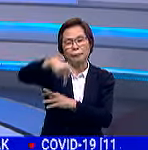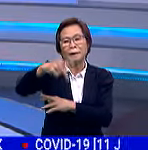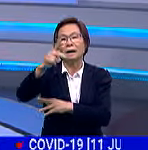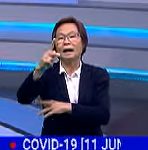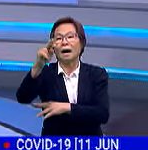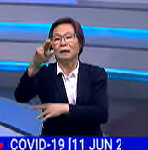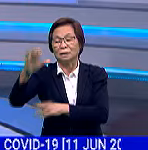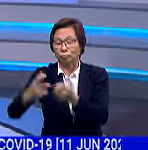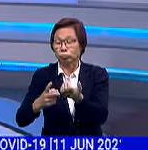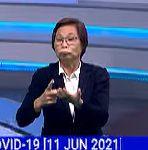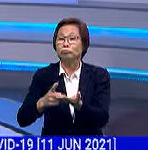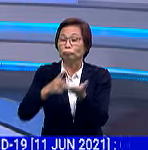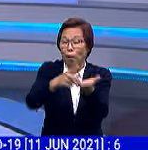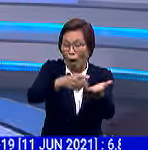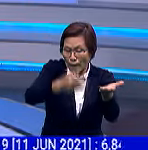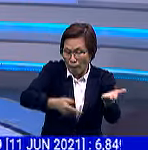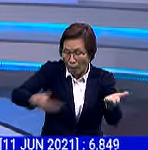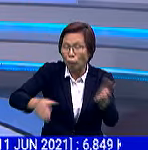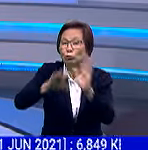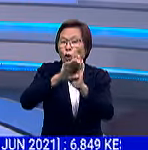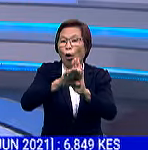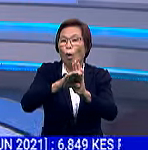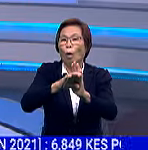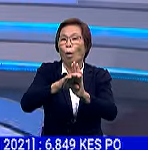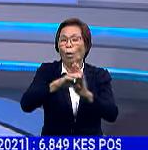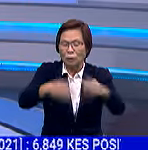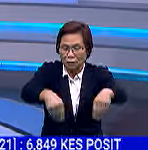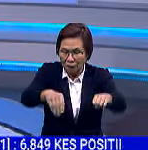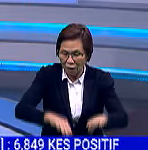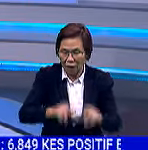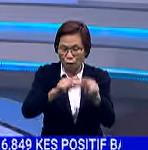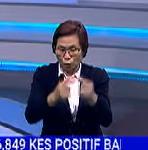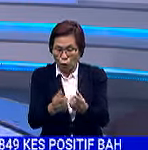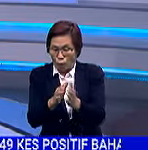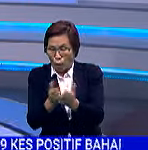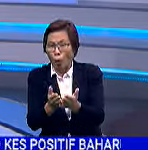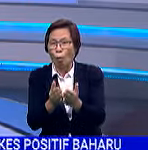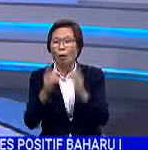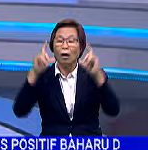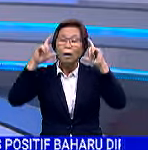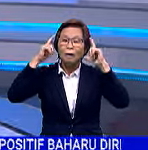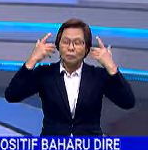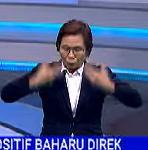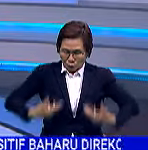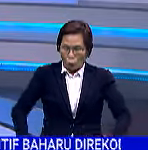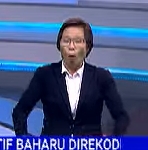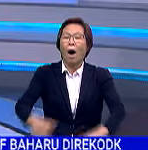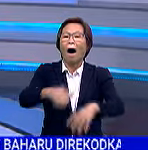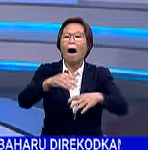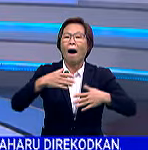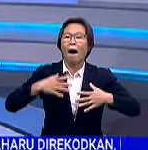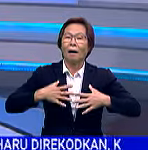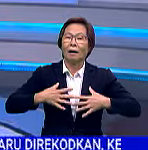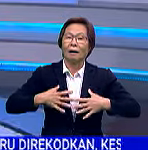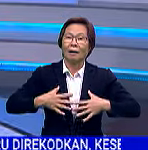Sumbangan melibatkan barangan keperluan seperti sejadah, Al-Quran, telekung, kain pelekat dan makanan bernilai